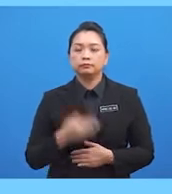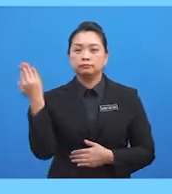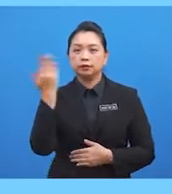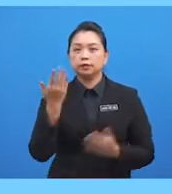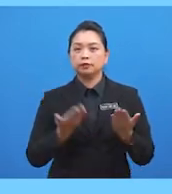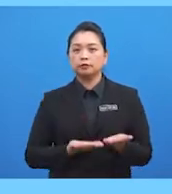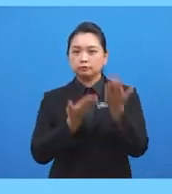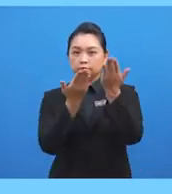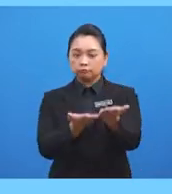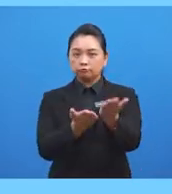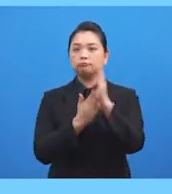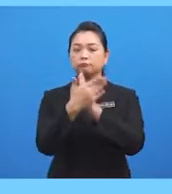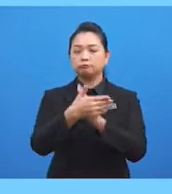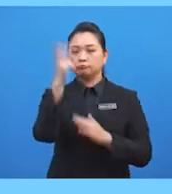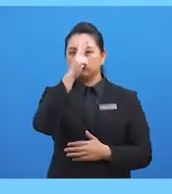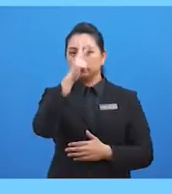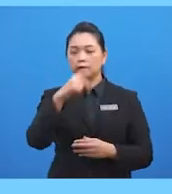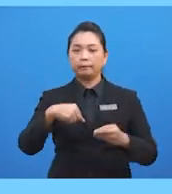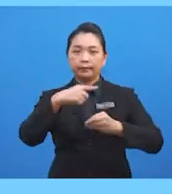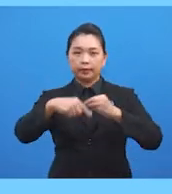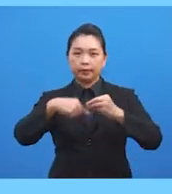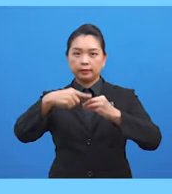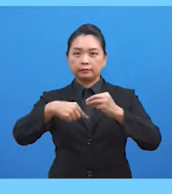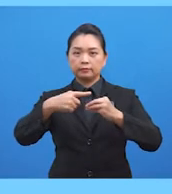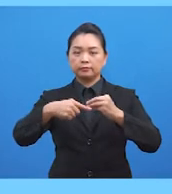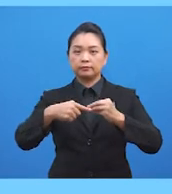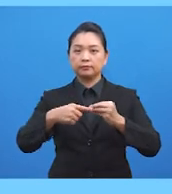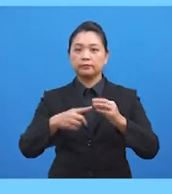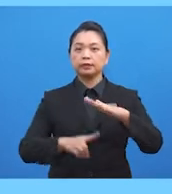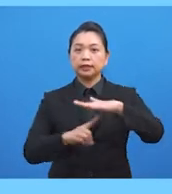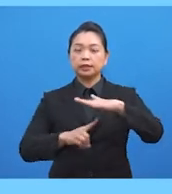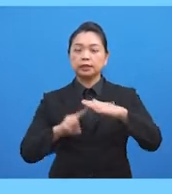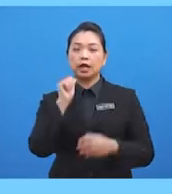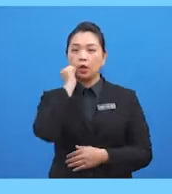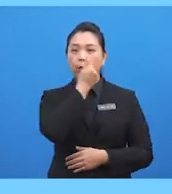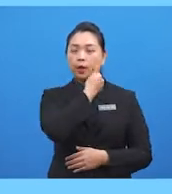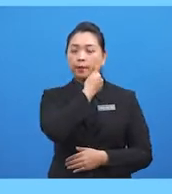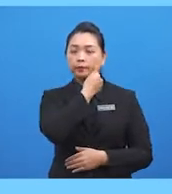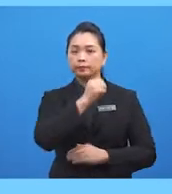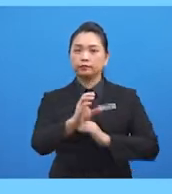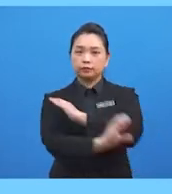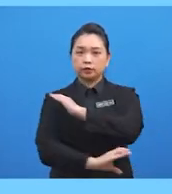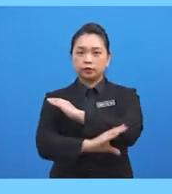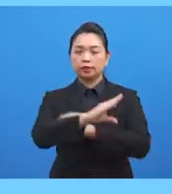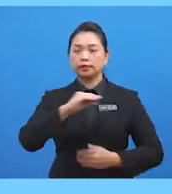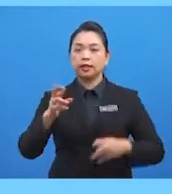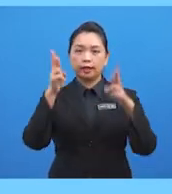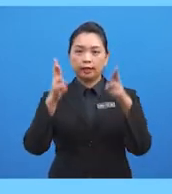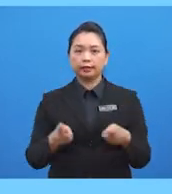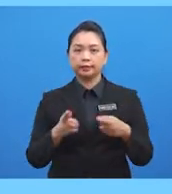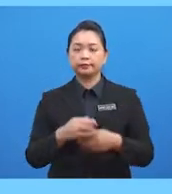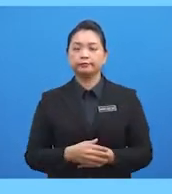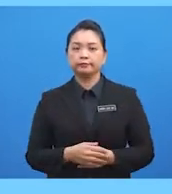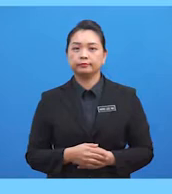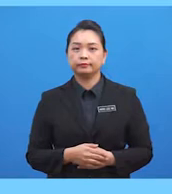dikemukakan oleh kerajaan dan berkaitan dengan dasar-dasar awam, negara dan rakyat.